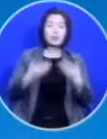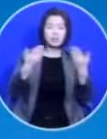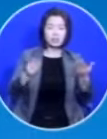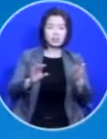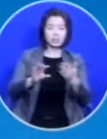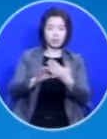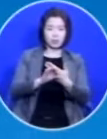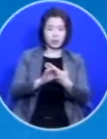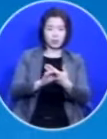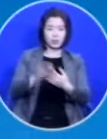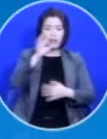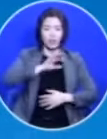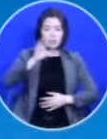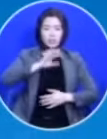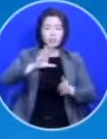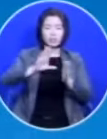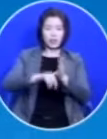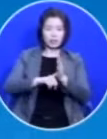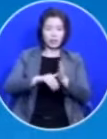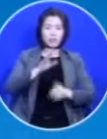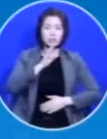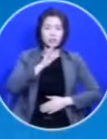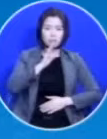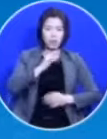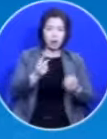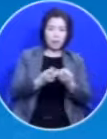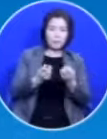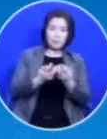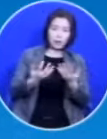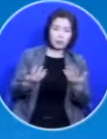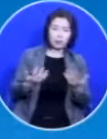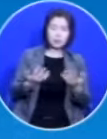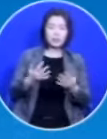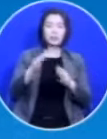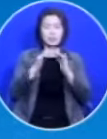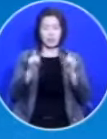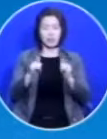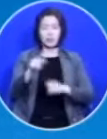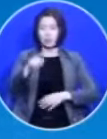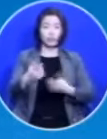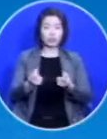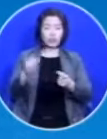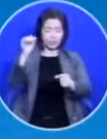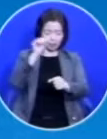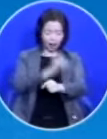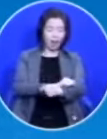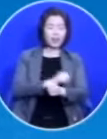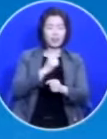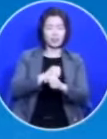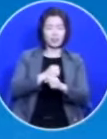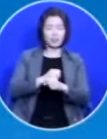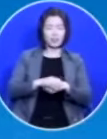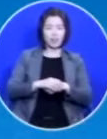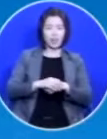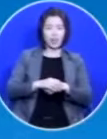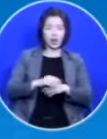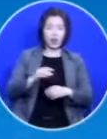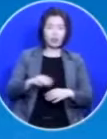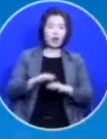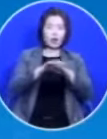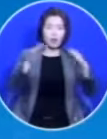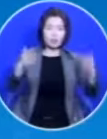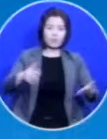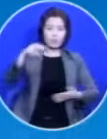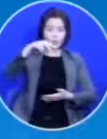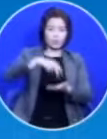연습할 때는 정말 대책이 안 쓰던 분들이 그렇게 잘합니다 무대 체질이라는게